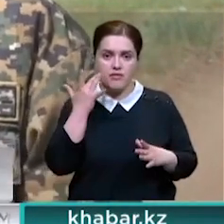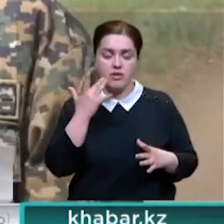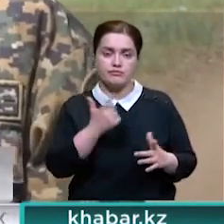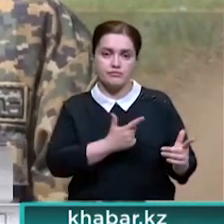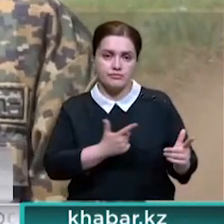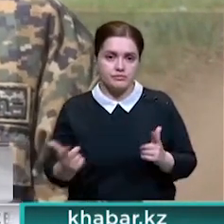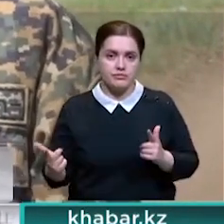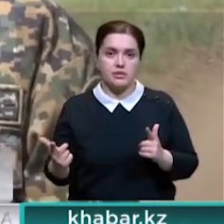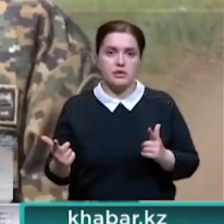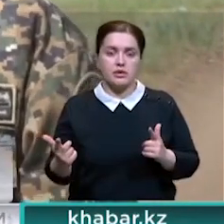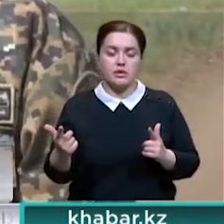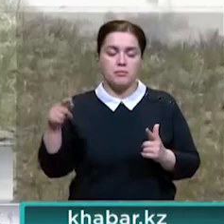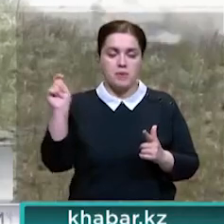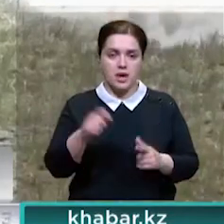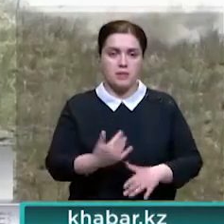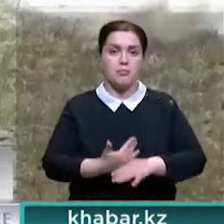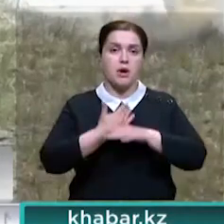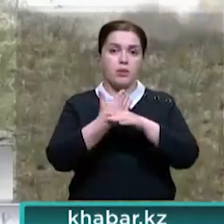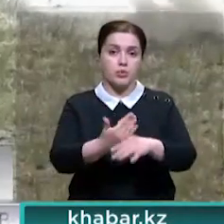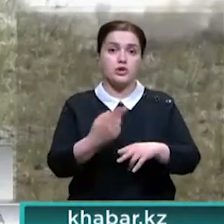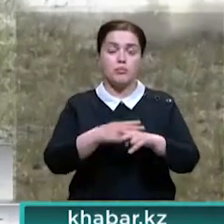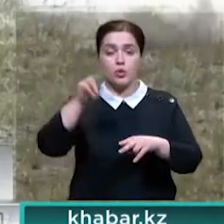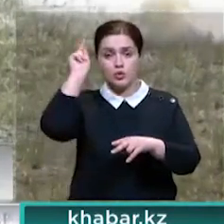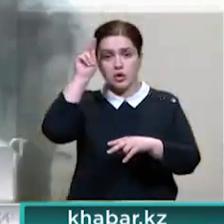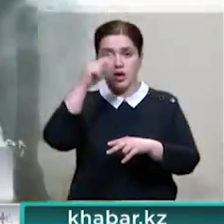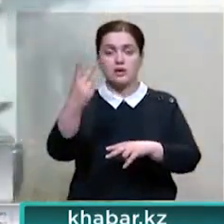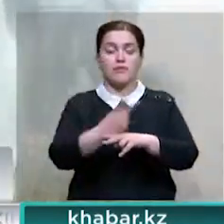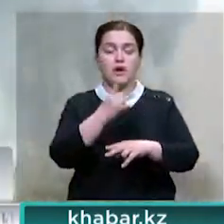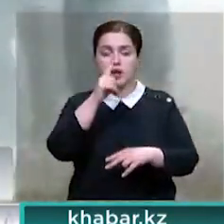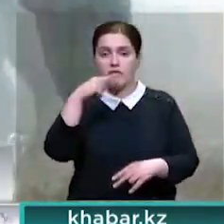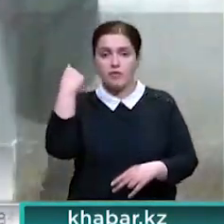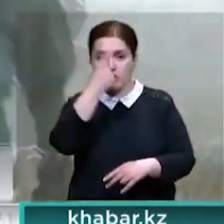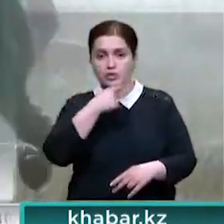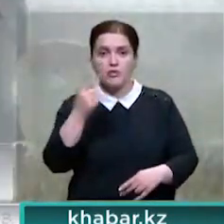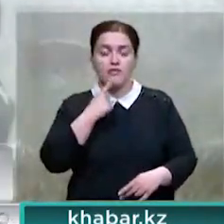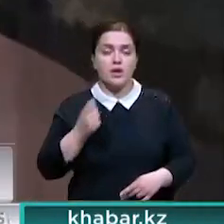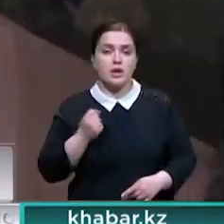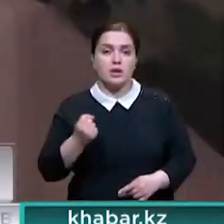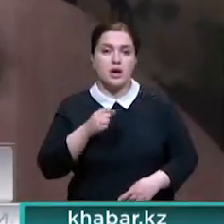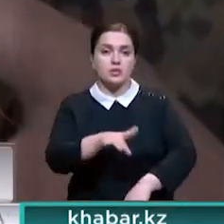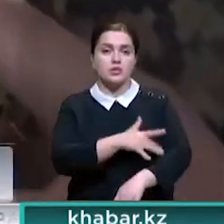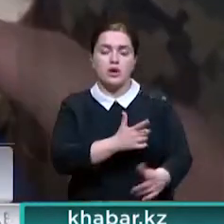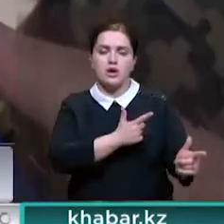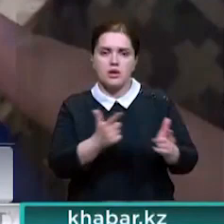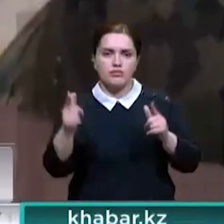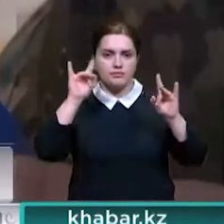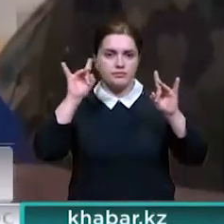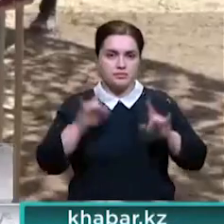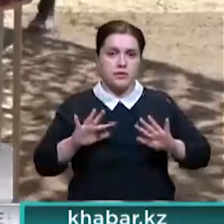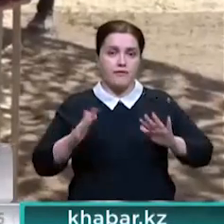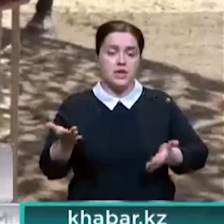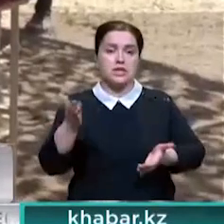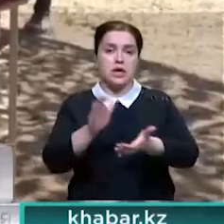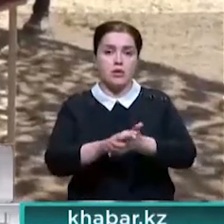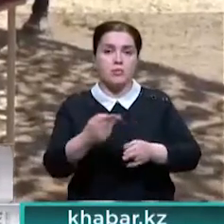готовности всегда приехать и помочь. Учения проходят дважды в год, чтобы военнослужащие были готовы к любому развитию событий. Здесь их знакомят